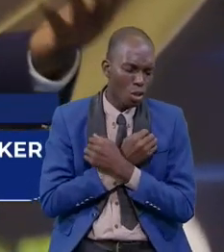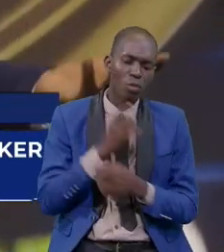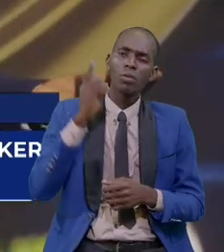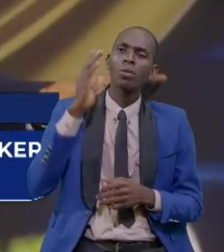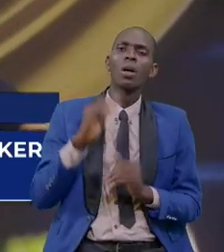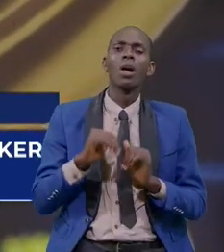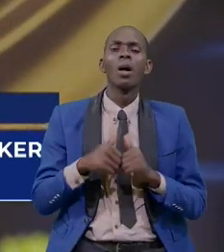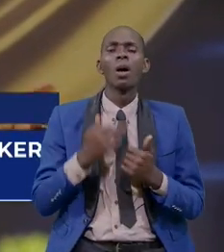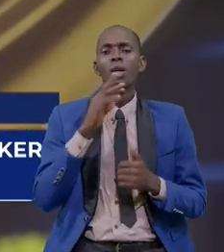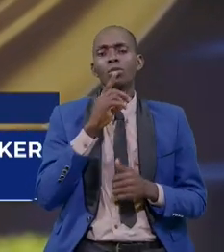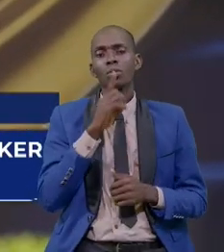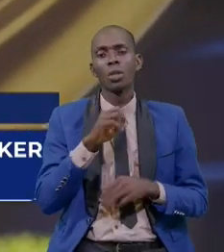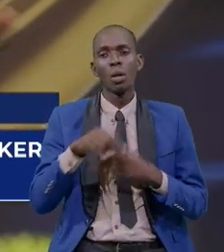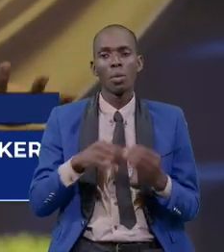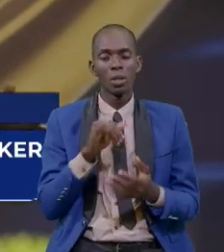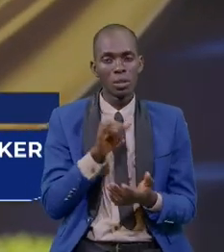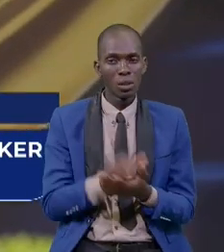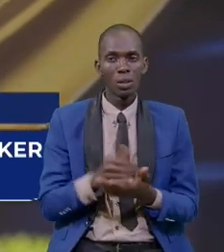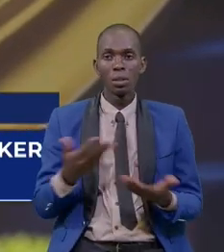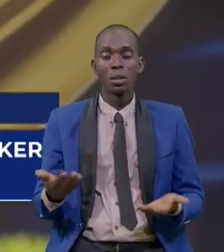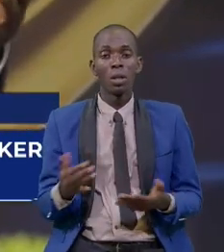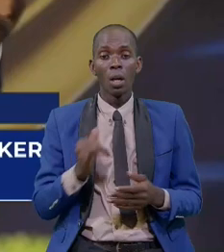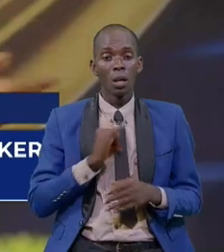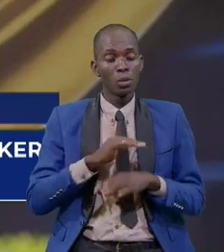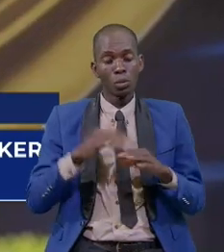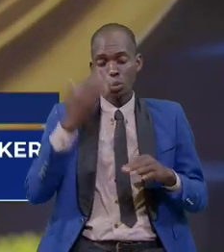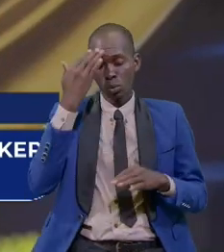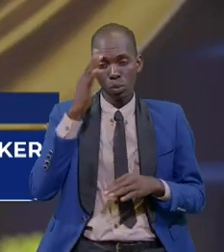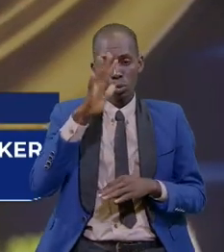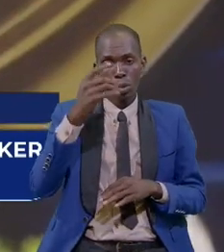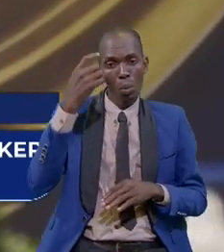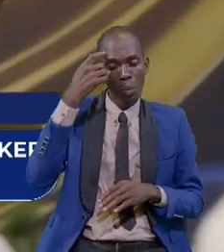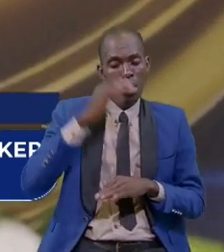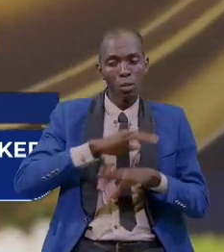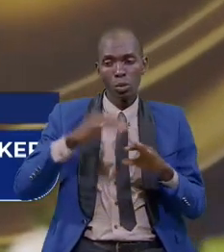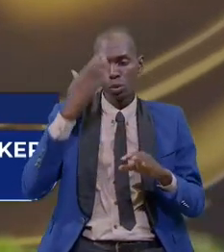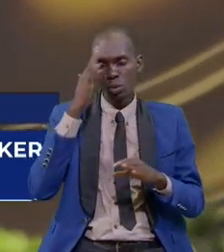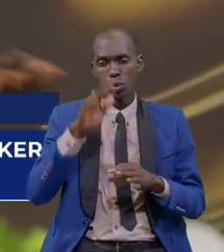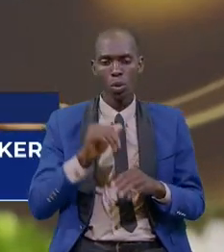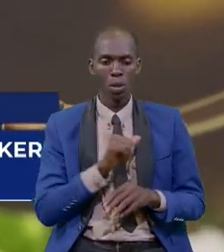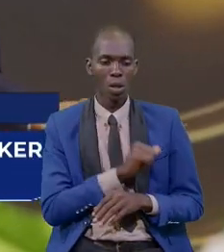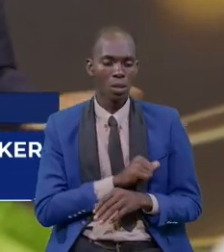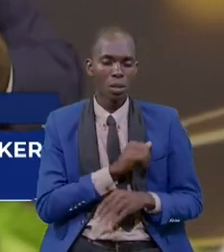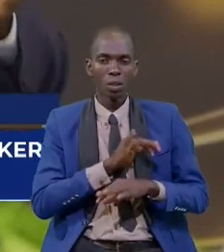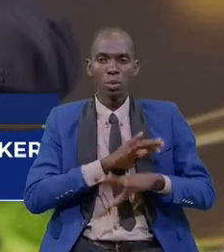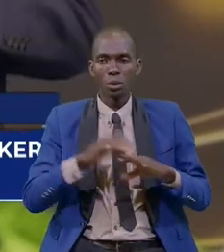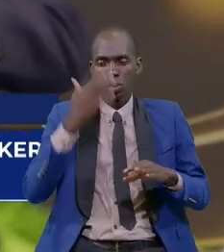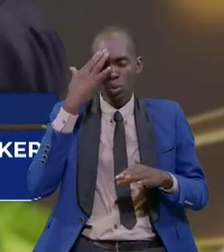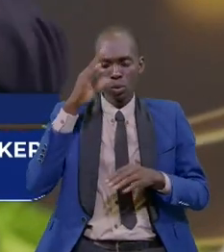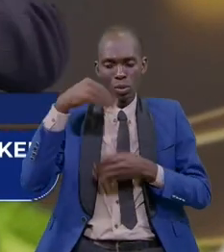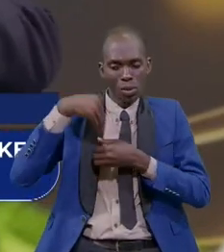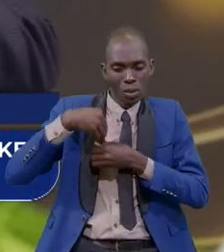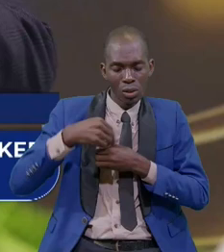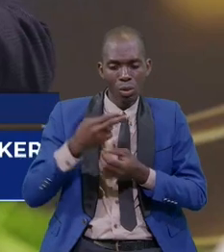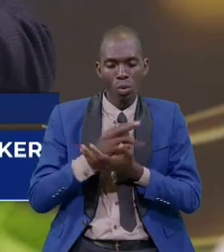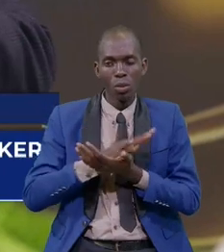sûr que tu aimes Dieu? Je ne connais pas ton état d'âme. Je ne connais pas l'état de ton corps. Je ne connais pas ce qui se passe au-dedans de toi comme la sainteté.